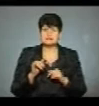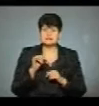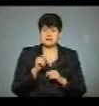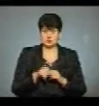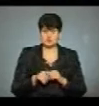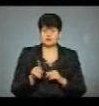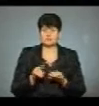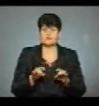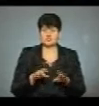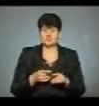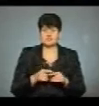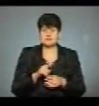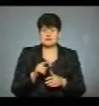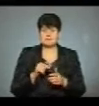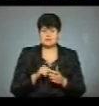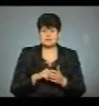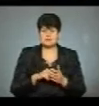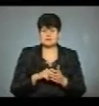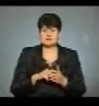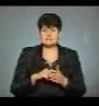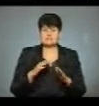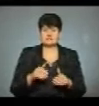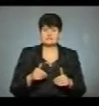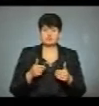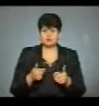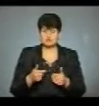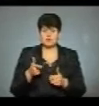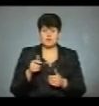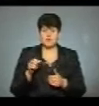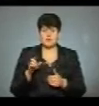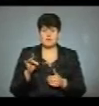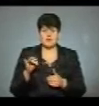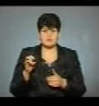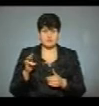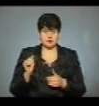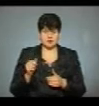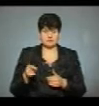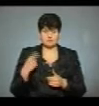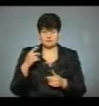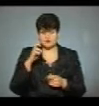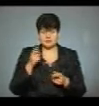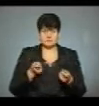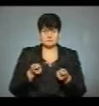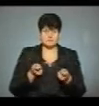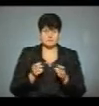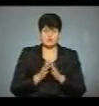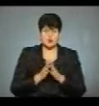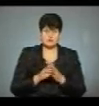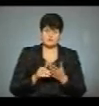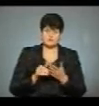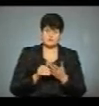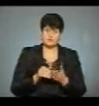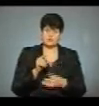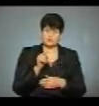щоб вирішити це питання і звернутися до губернатора Тернопільської обласної адміністрації з проханням посприяти в